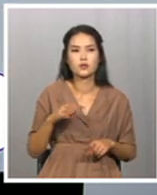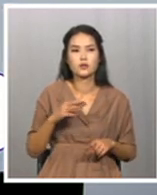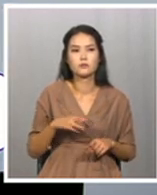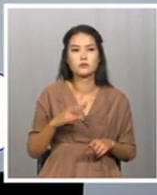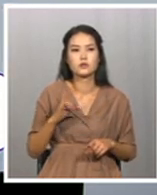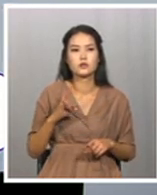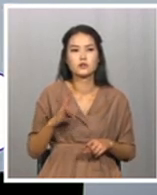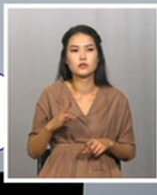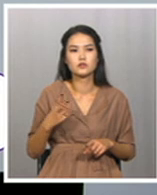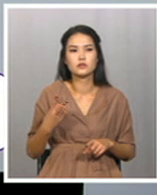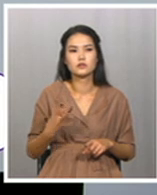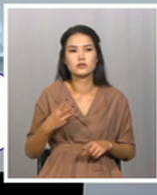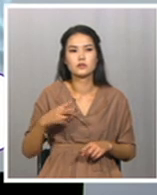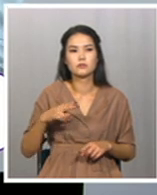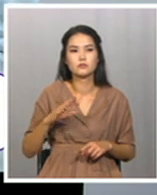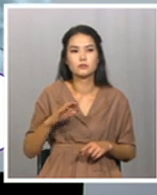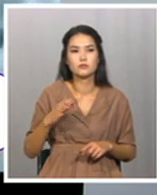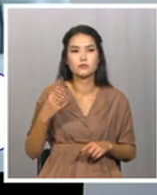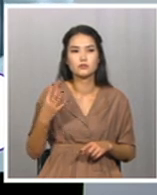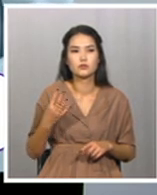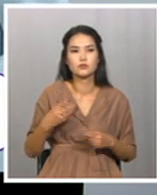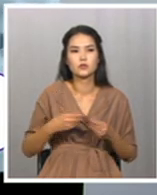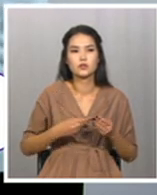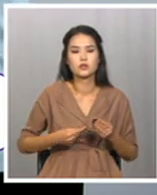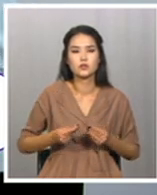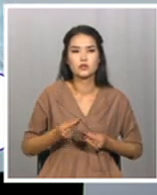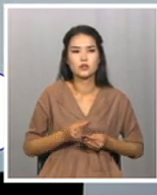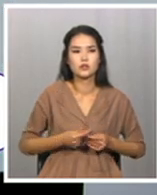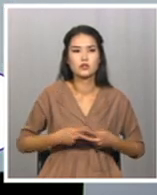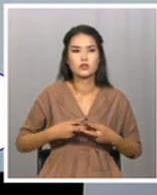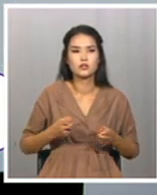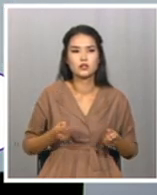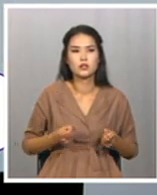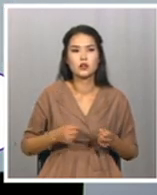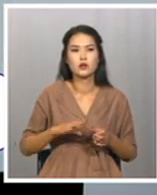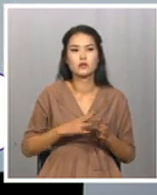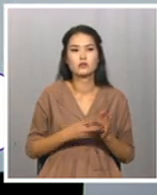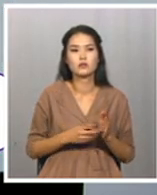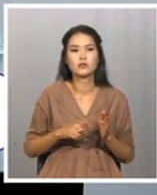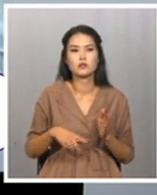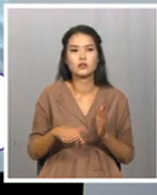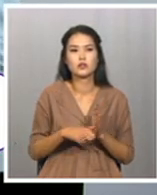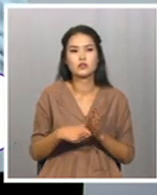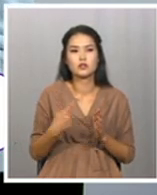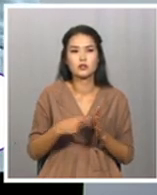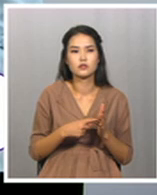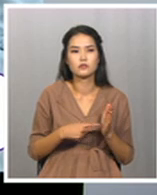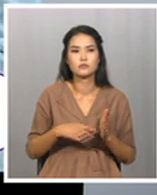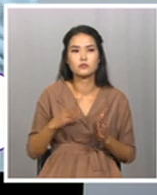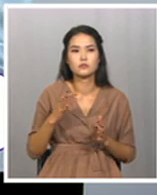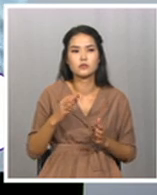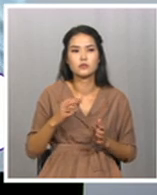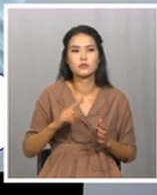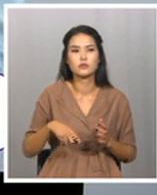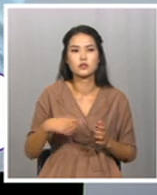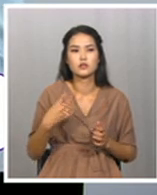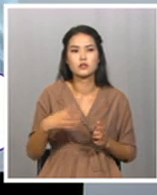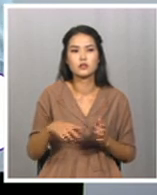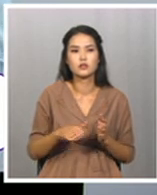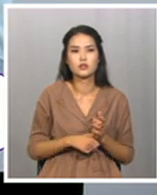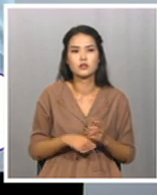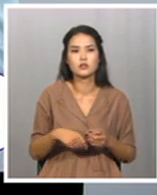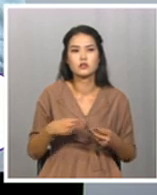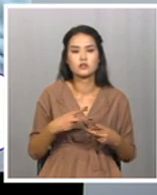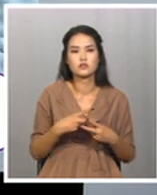берілген массалық үлесін пайдалана отырып, біз ерітіндісінің массасын табамыз. Ерітіндінің, яғни